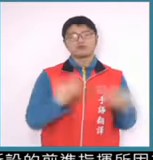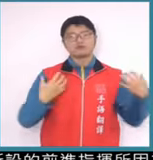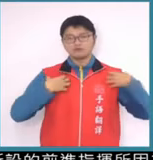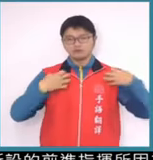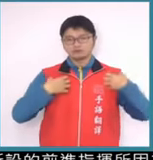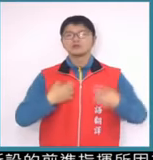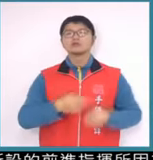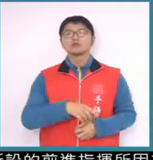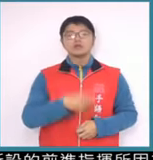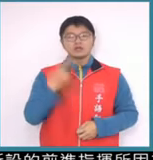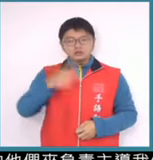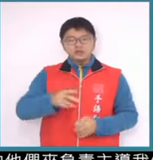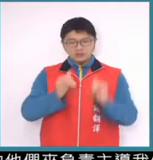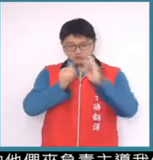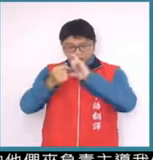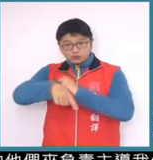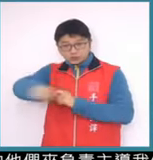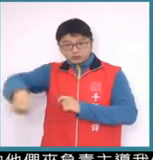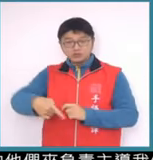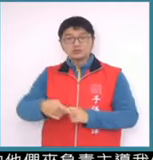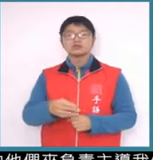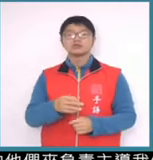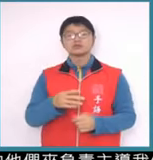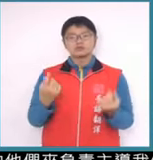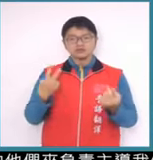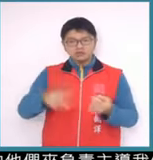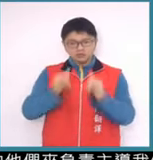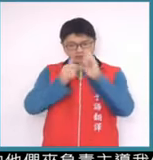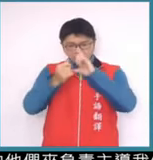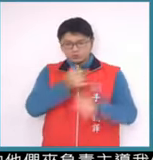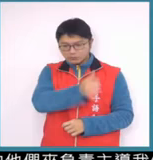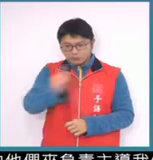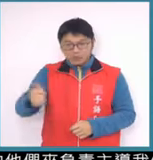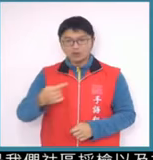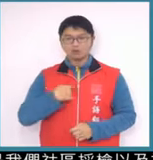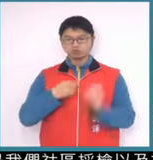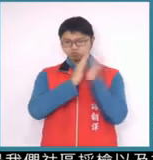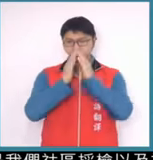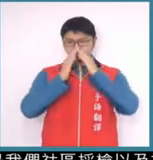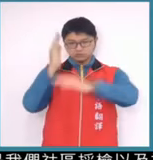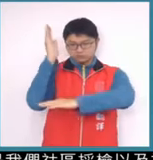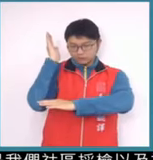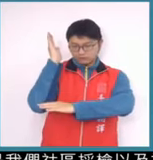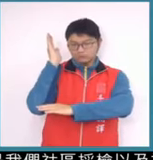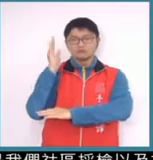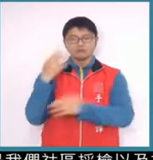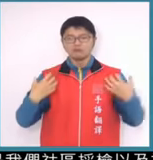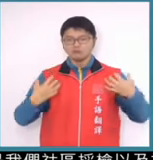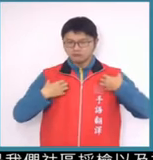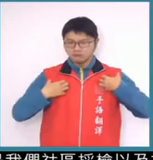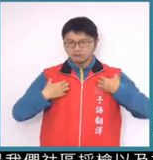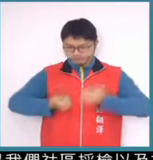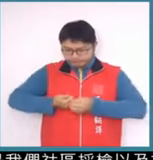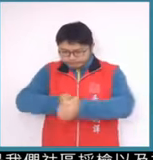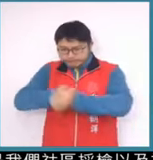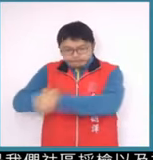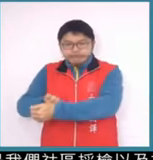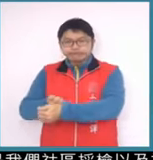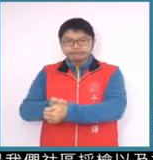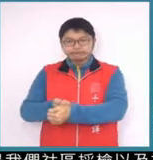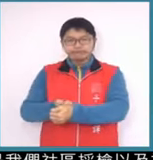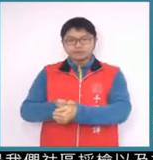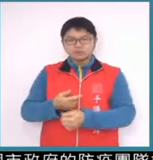外的就是我们社区采检以及社区足迹的部分，那桃园市政府的防疫团队会这个